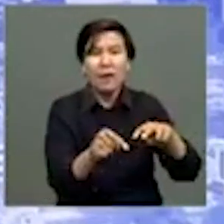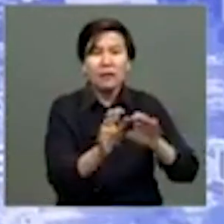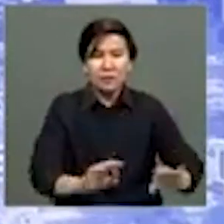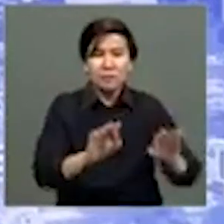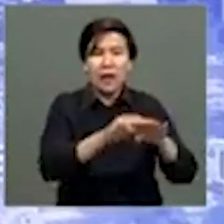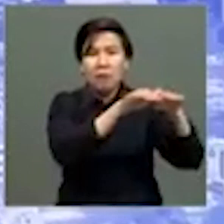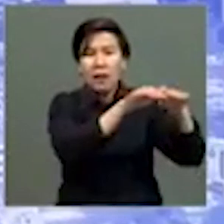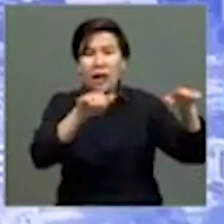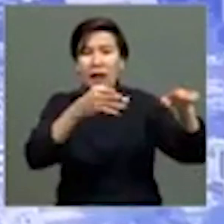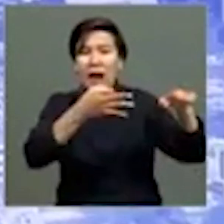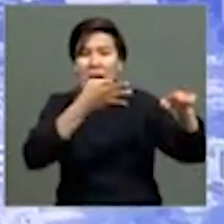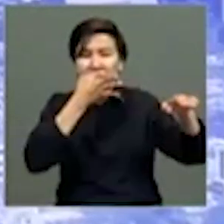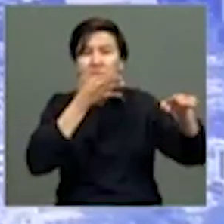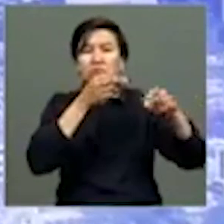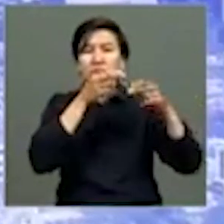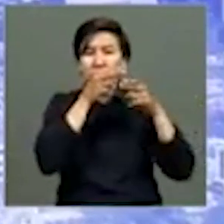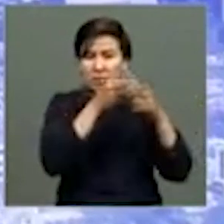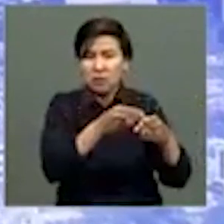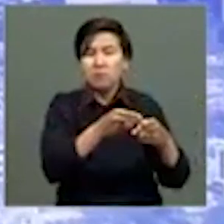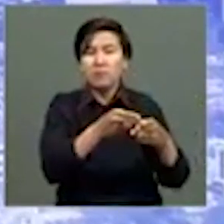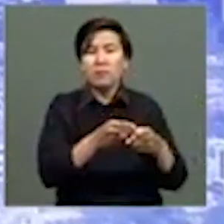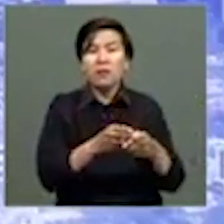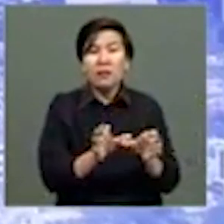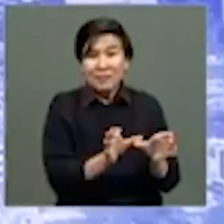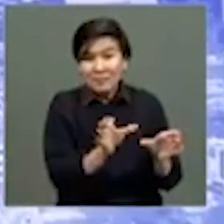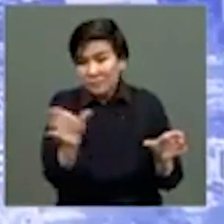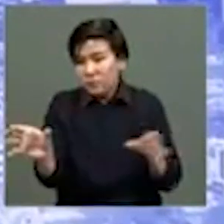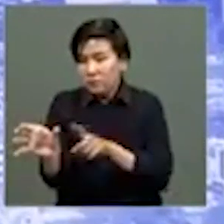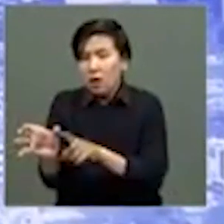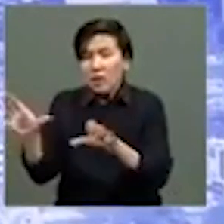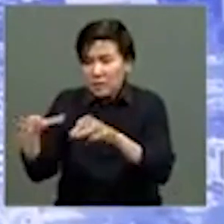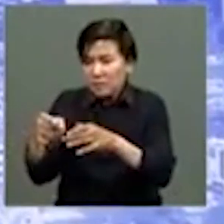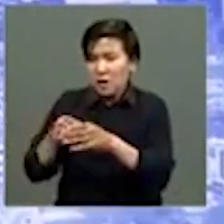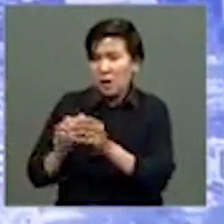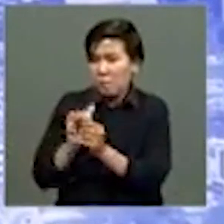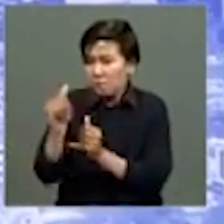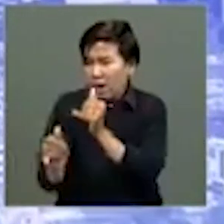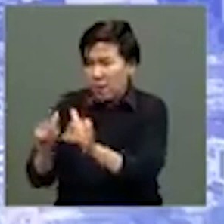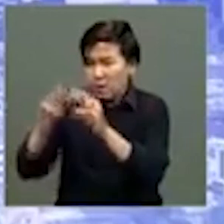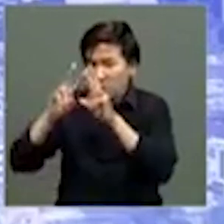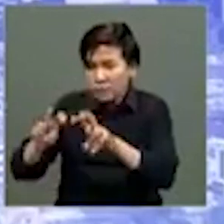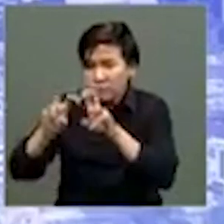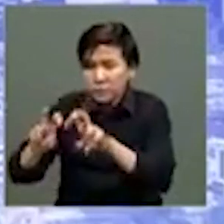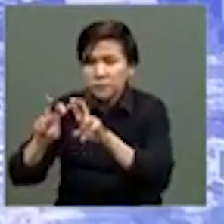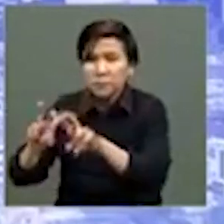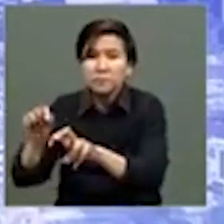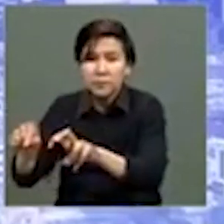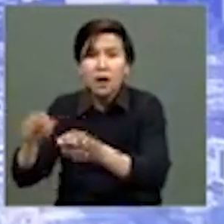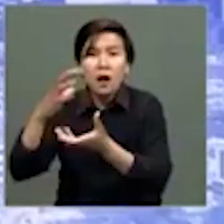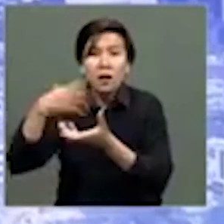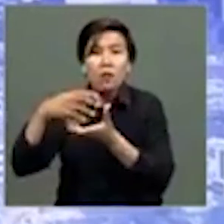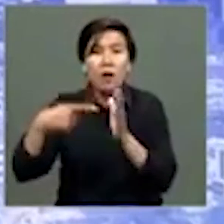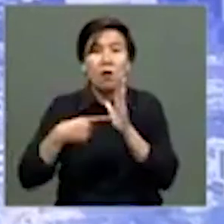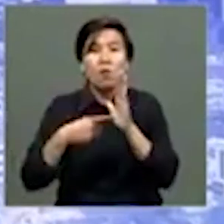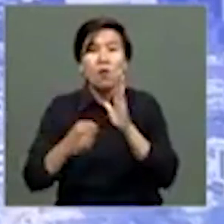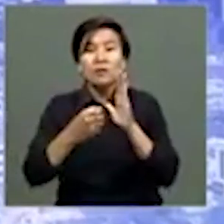าชีพกับอีกส่วนนึงค่ะเราก็แบ่งทีมกันลงไปค้นหาเชิงรุกเรารายงานเยอะๆในส่วนของสมุทรสาครแต่อยาก